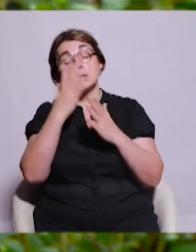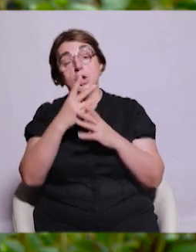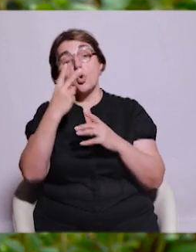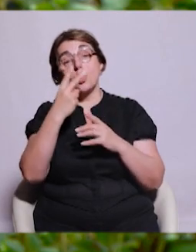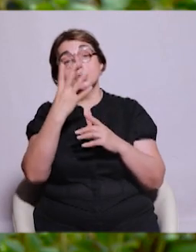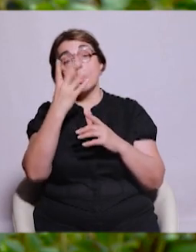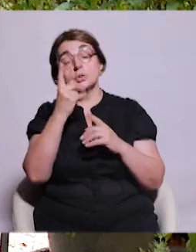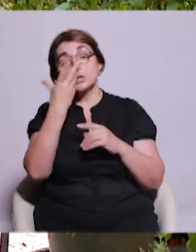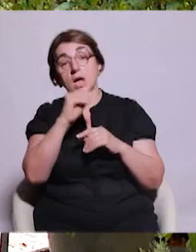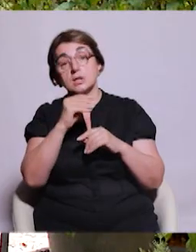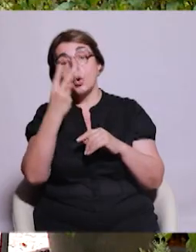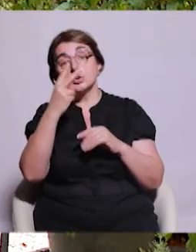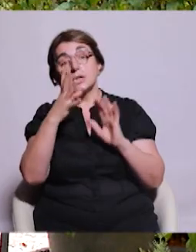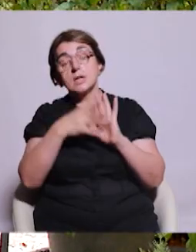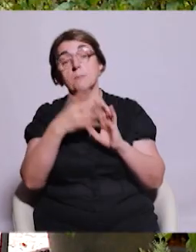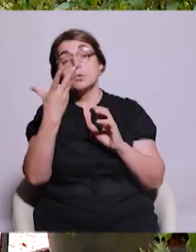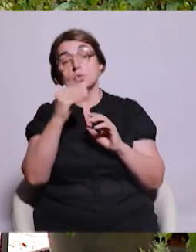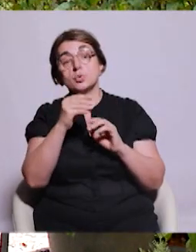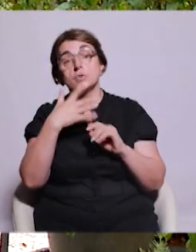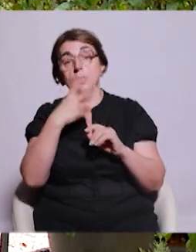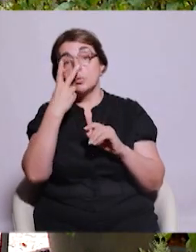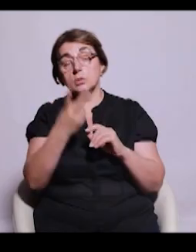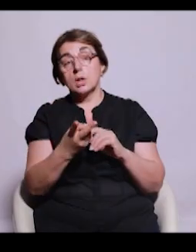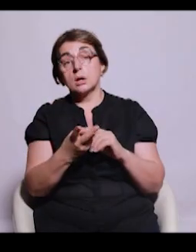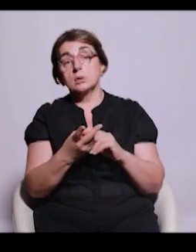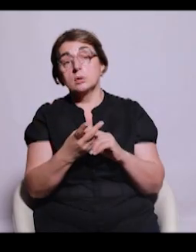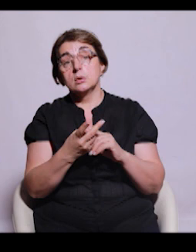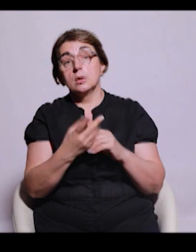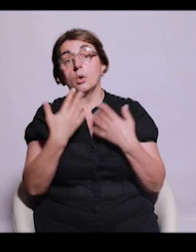გრძელდება. ჩვენ უკვე შეხედეთ ფოტოს,